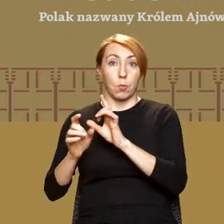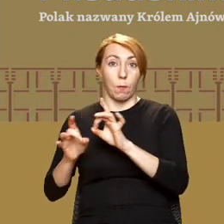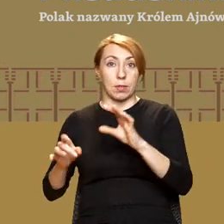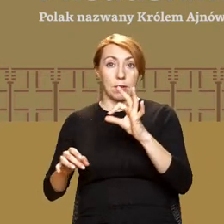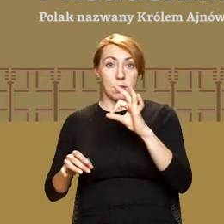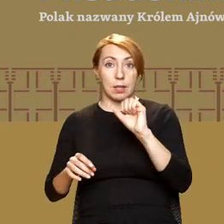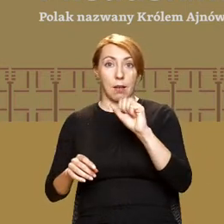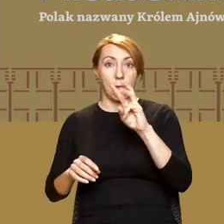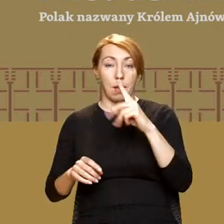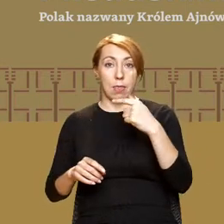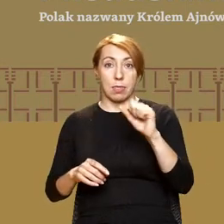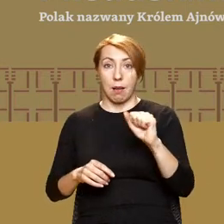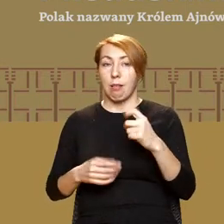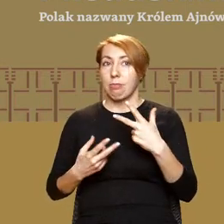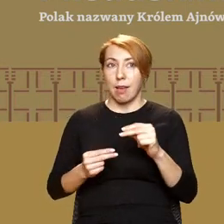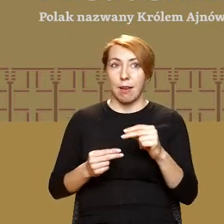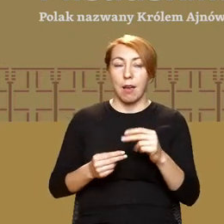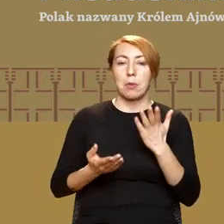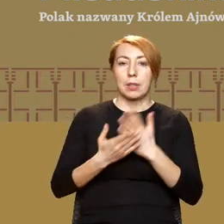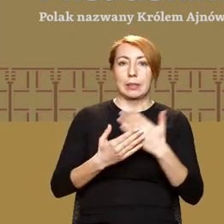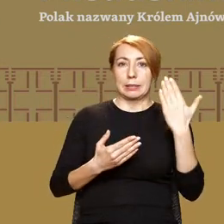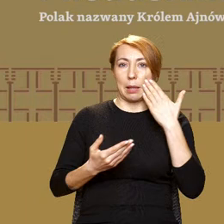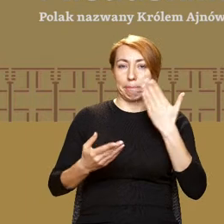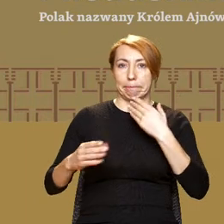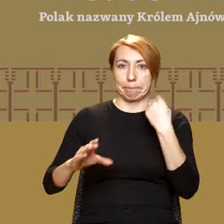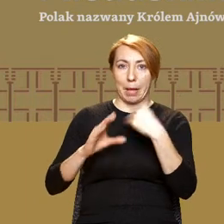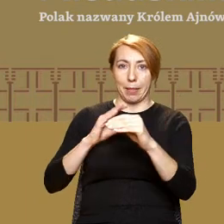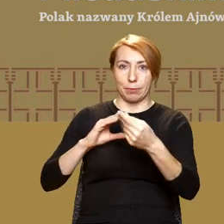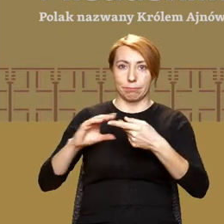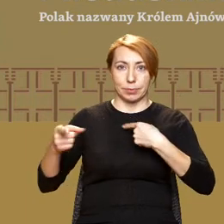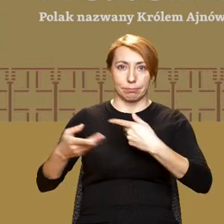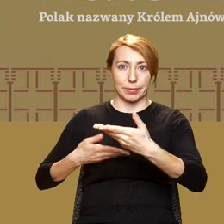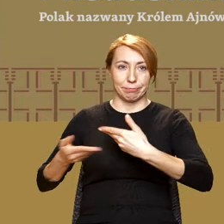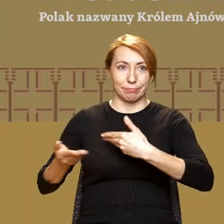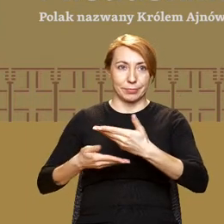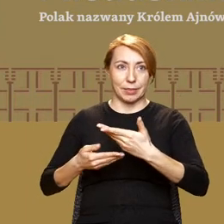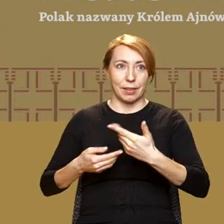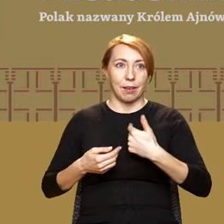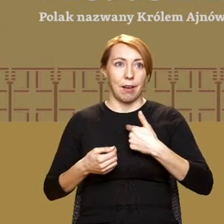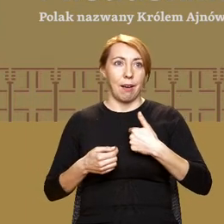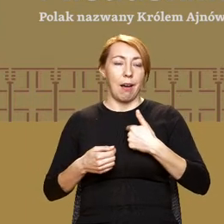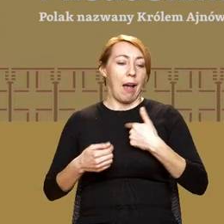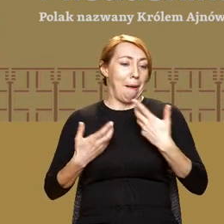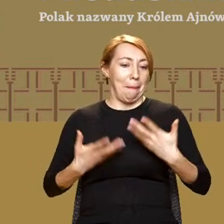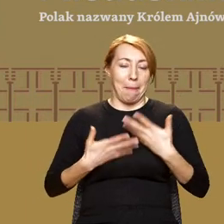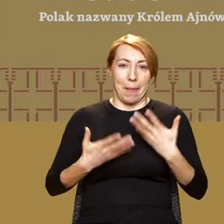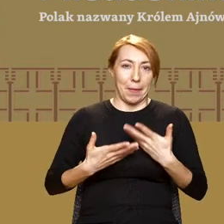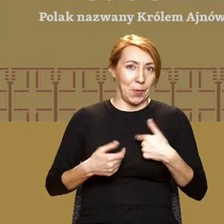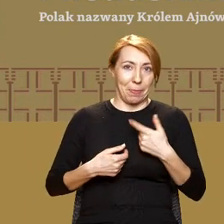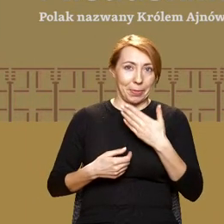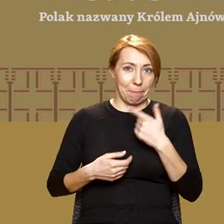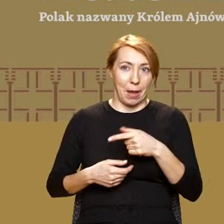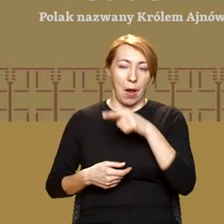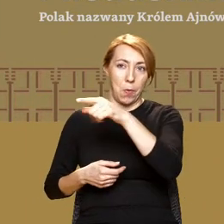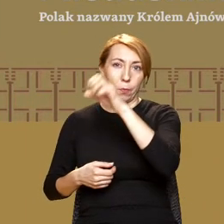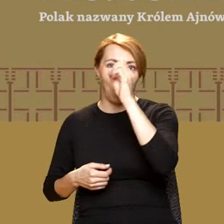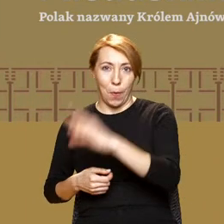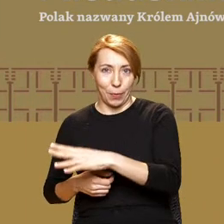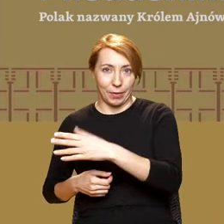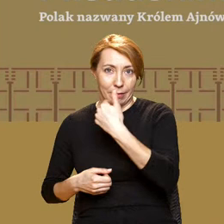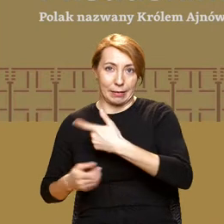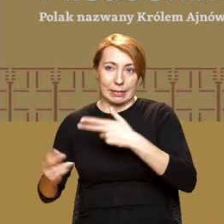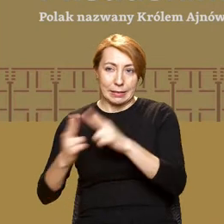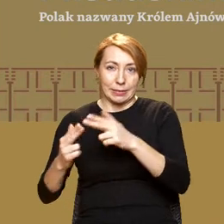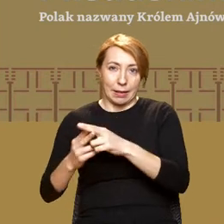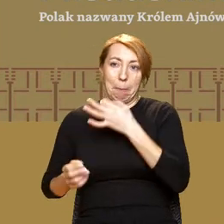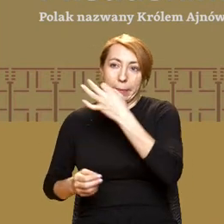że znamy się teraz już mailowo i myślę, że ja nie miałam lekko, a on miał jeszcze gorzej ze mną. W